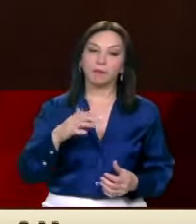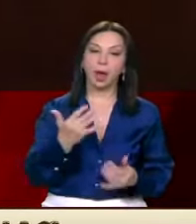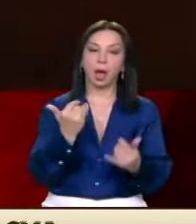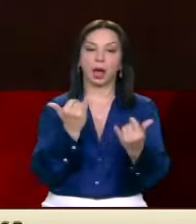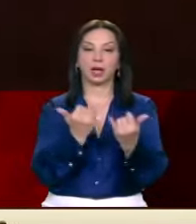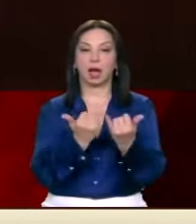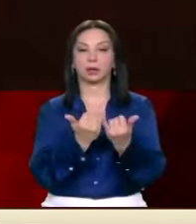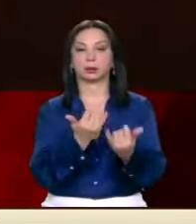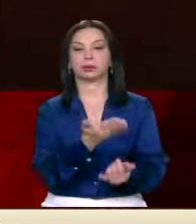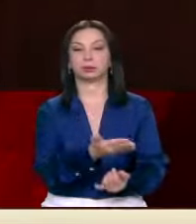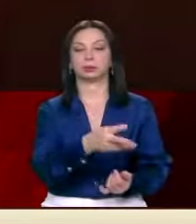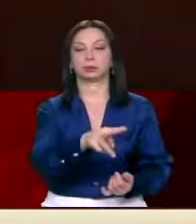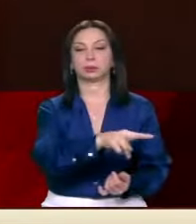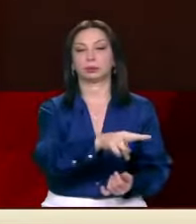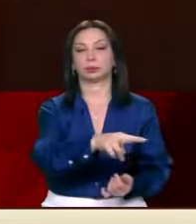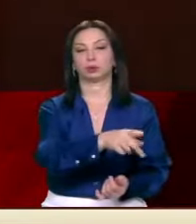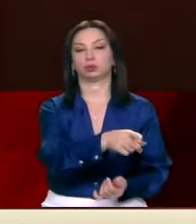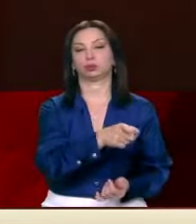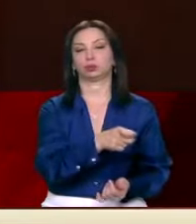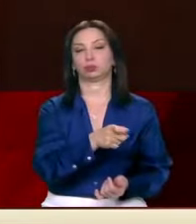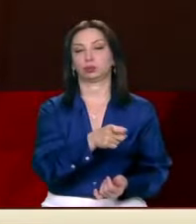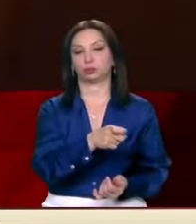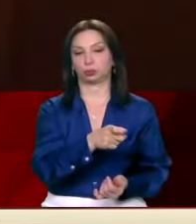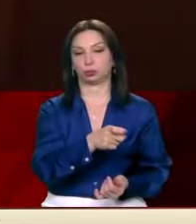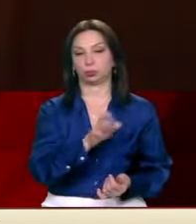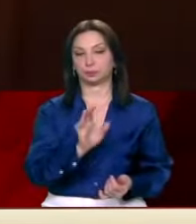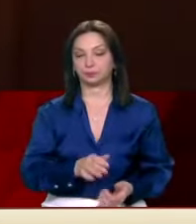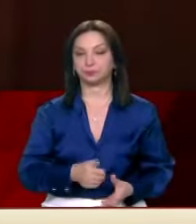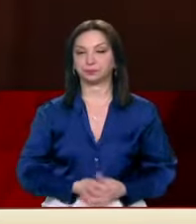kardeşimi mi şey yapmış, vurmuş.